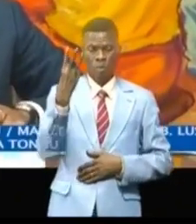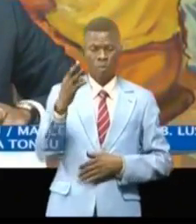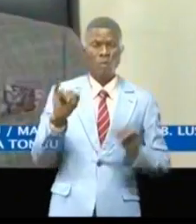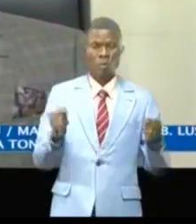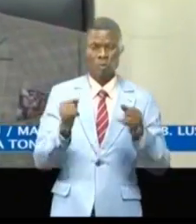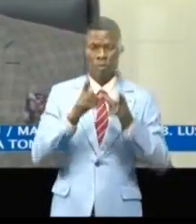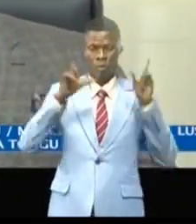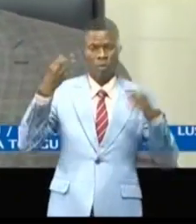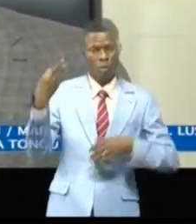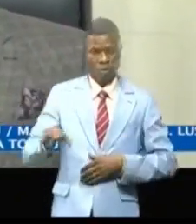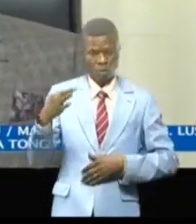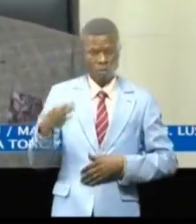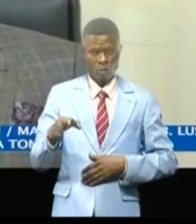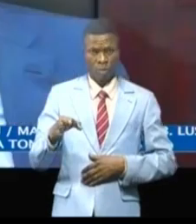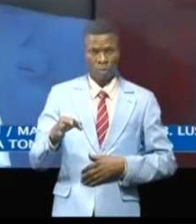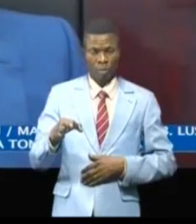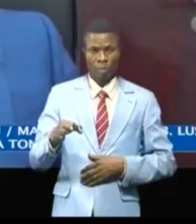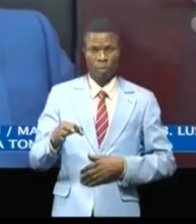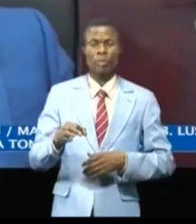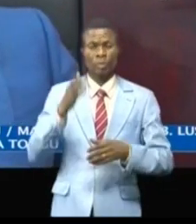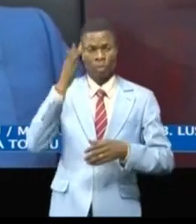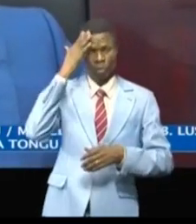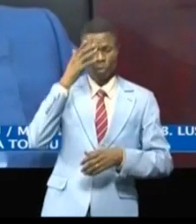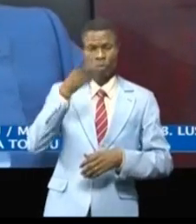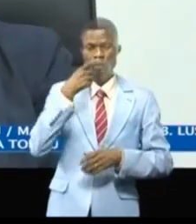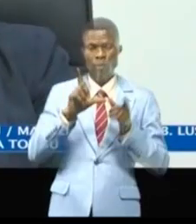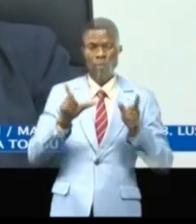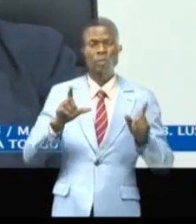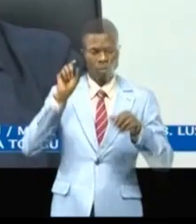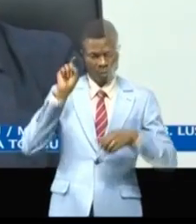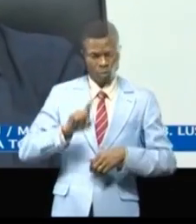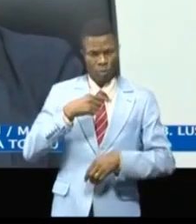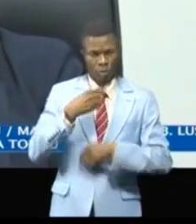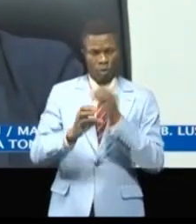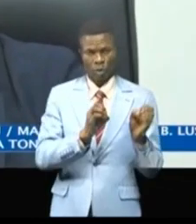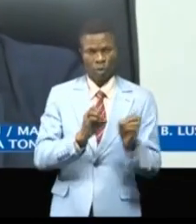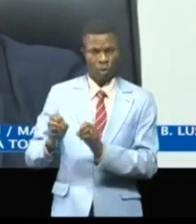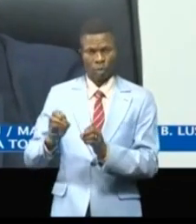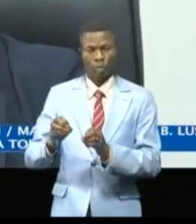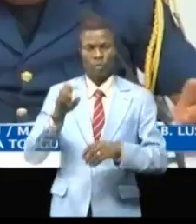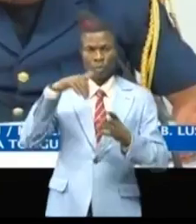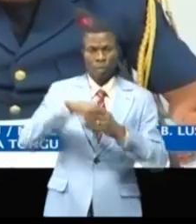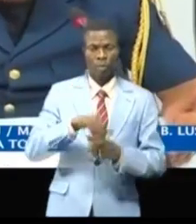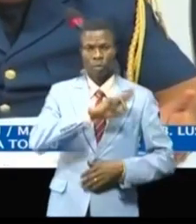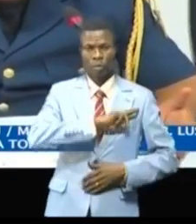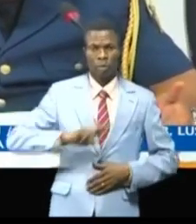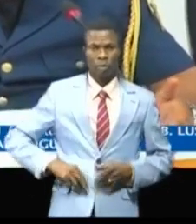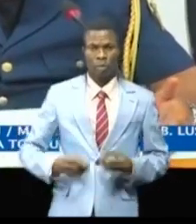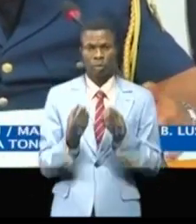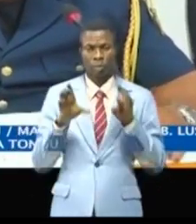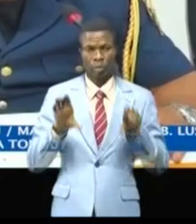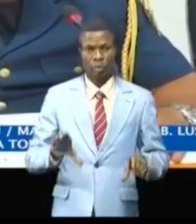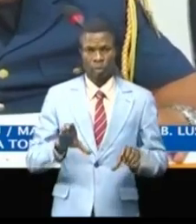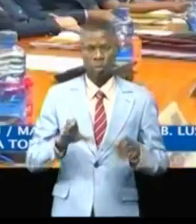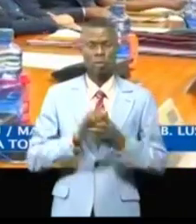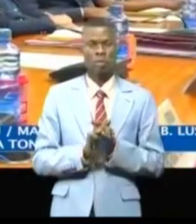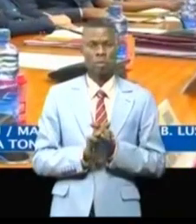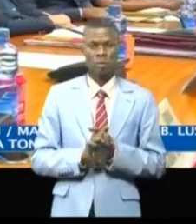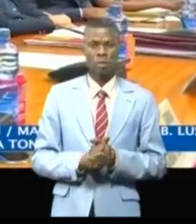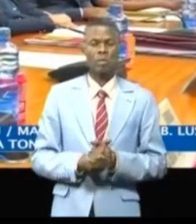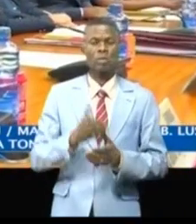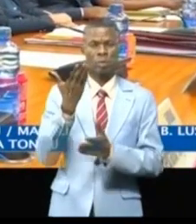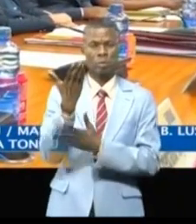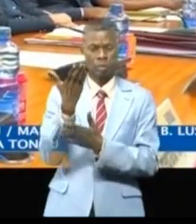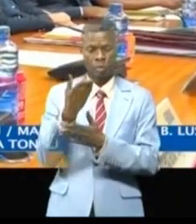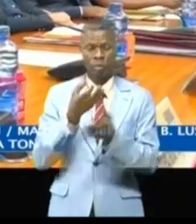des athlètes qui ont en commun la langue française vont bel et bien se dérouler en République démocratique du Congo, a conclu Didier